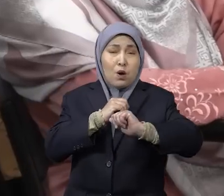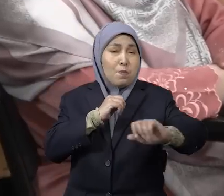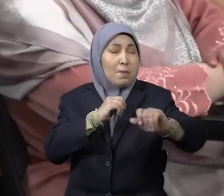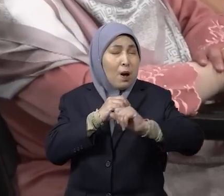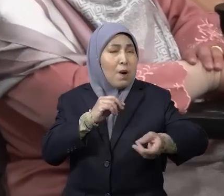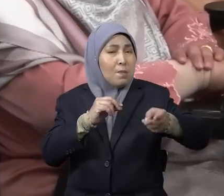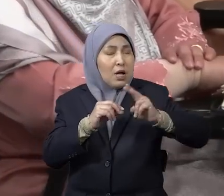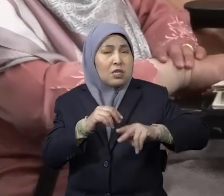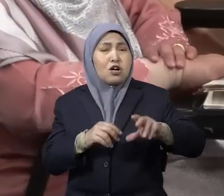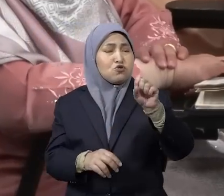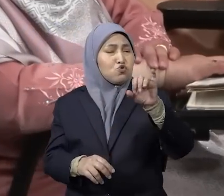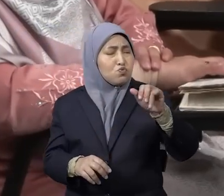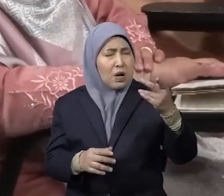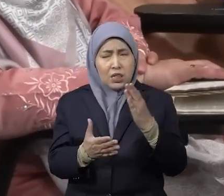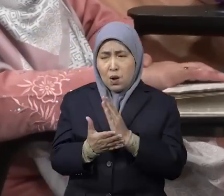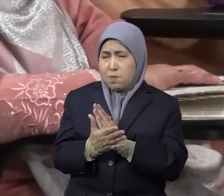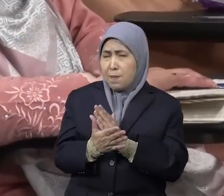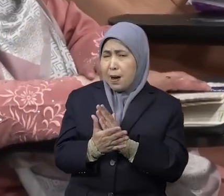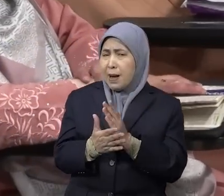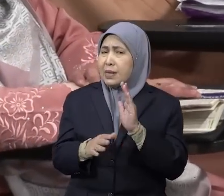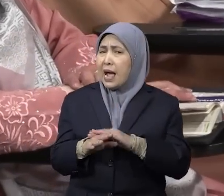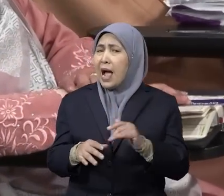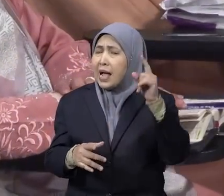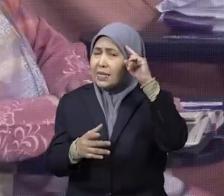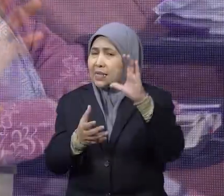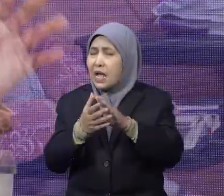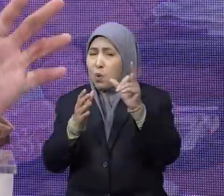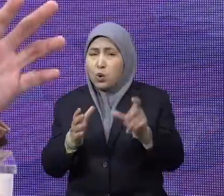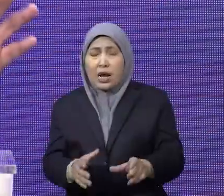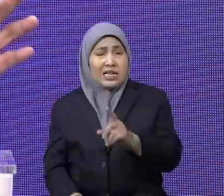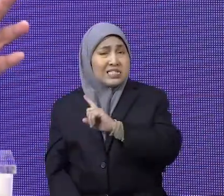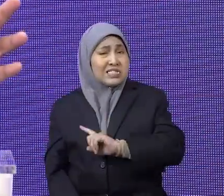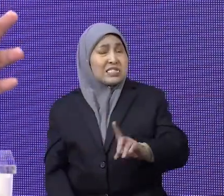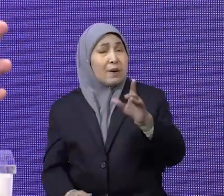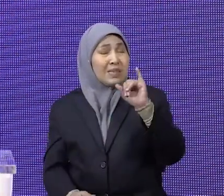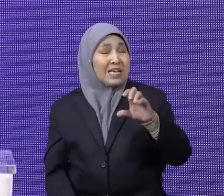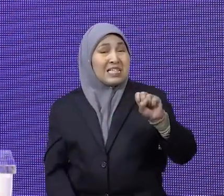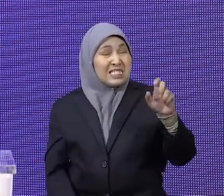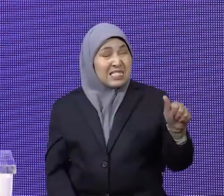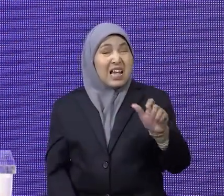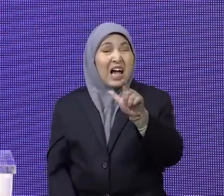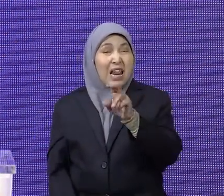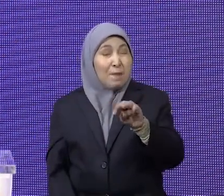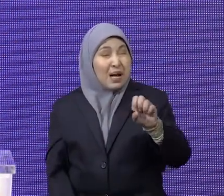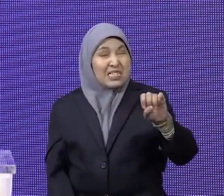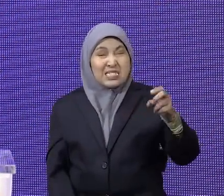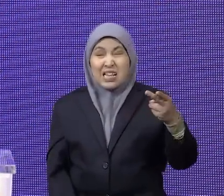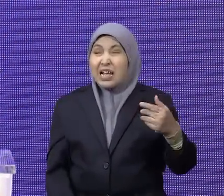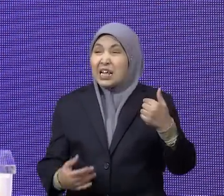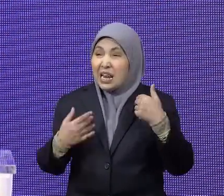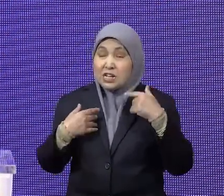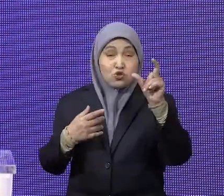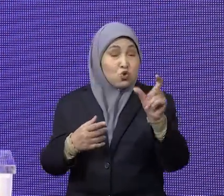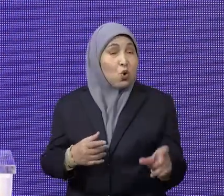propaganda ataupun salah satu daripada syubhat, keraguan ke atas akidah umat Islam bahawasanya Isa alaihissalam adalah